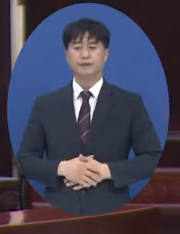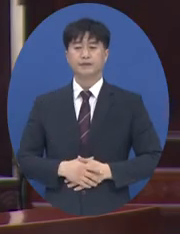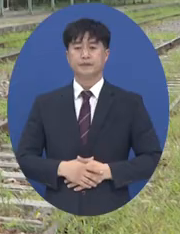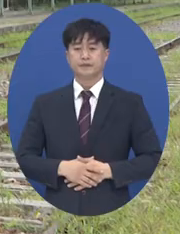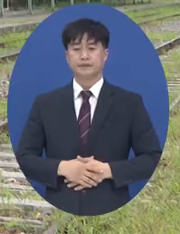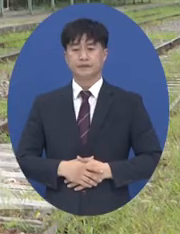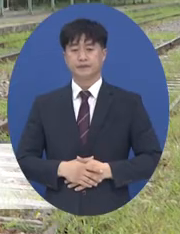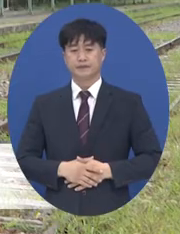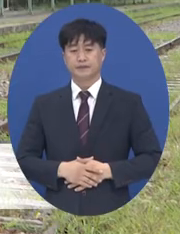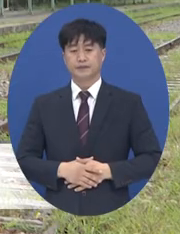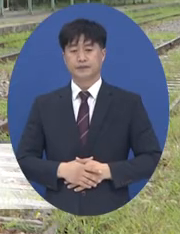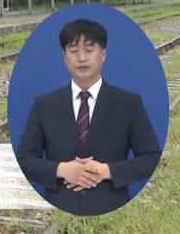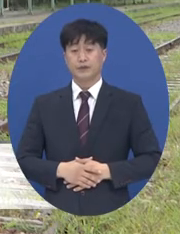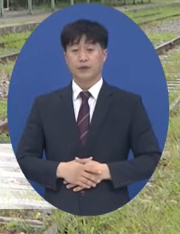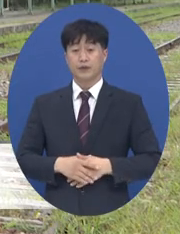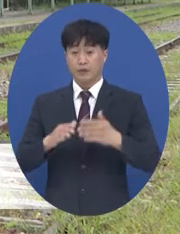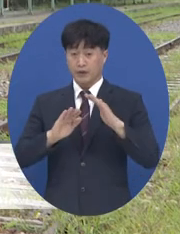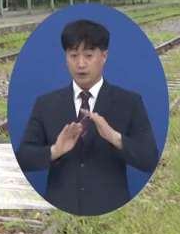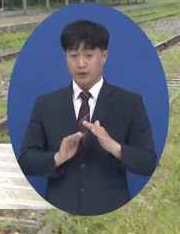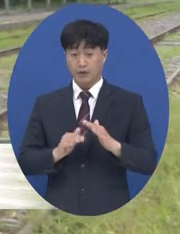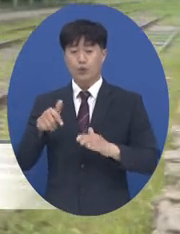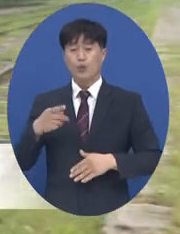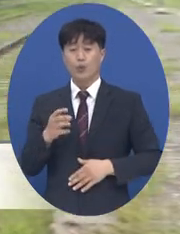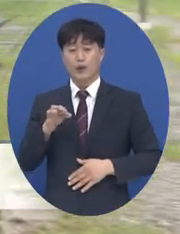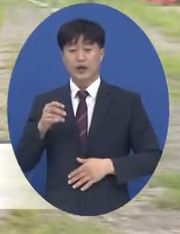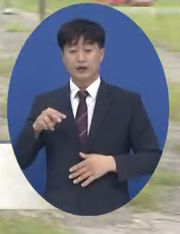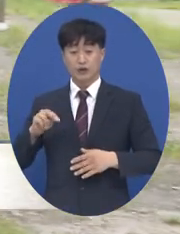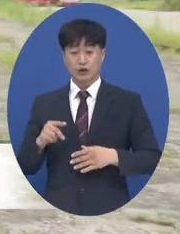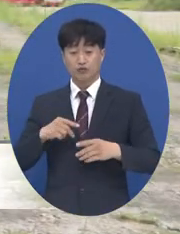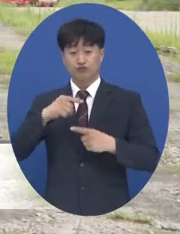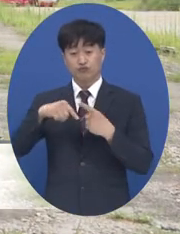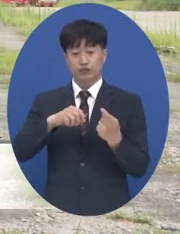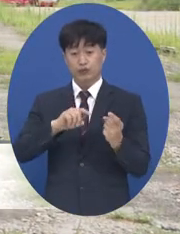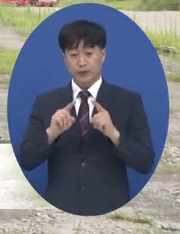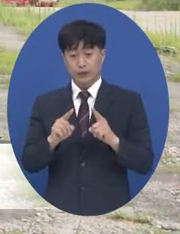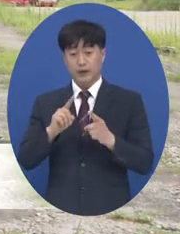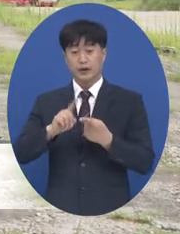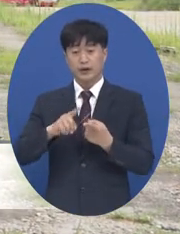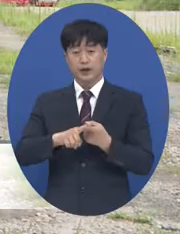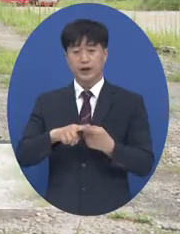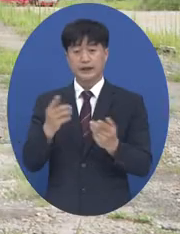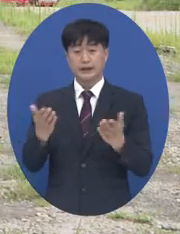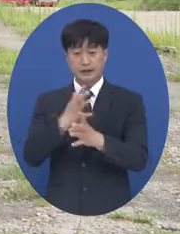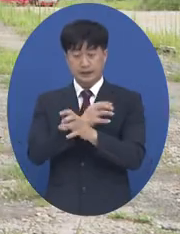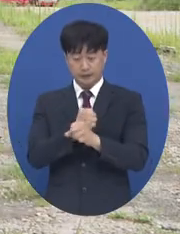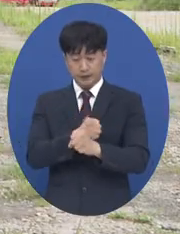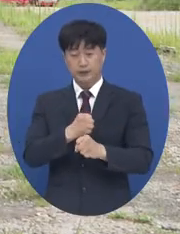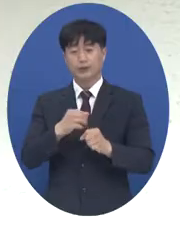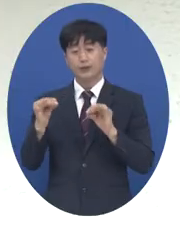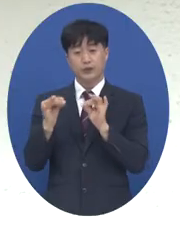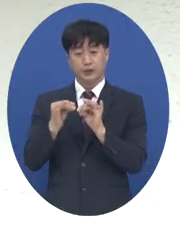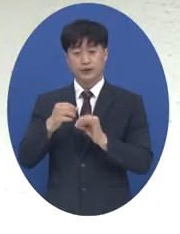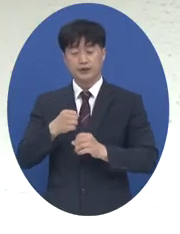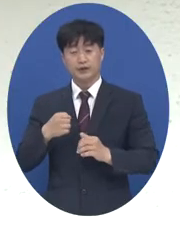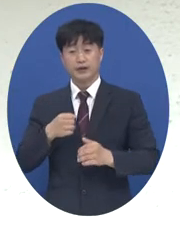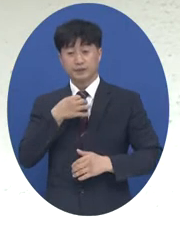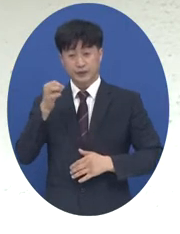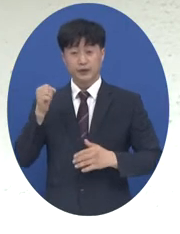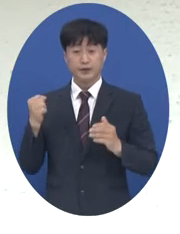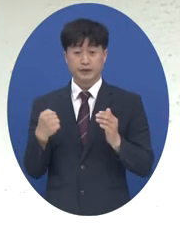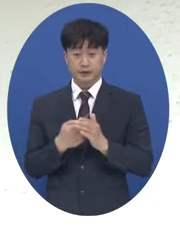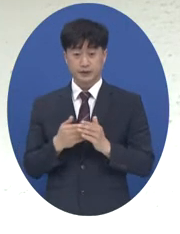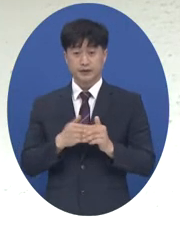것입니다. 본회의에선 교회선 운행 재개에 관한 업무 협약 체결 동의안이 통과됐습니다.